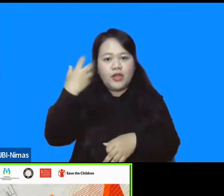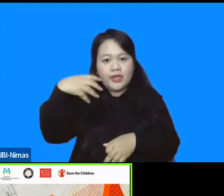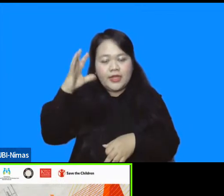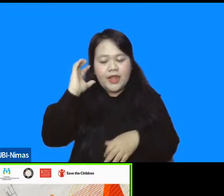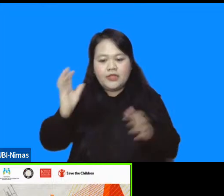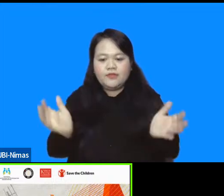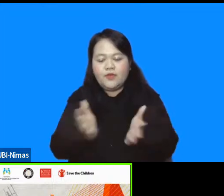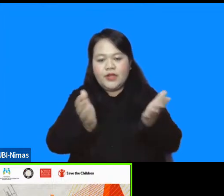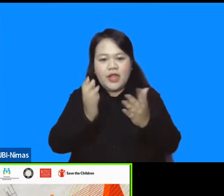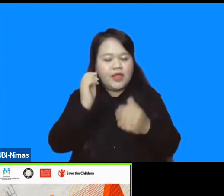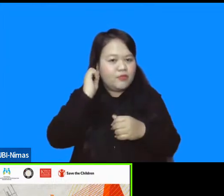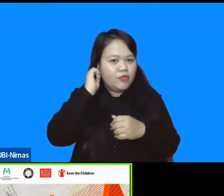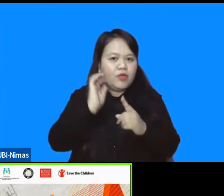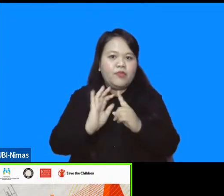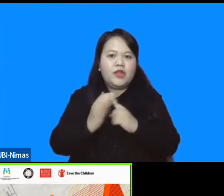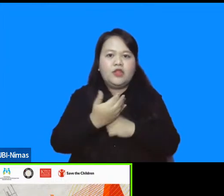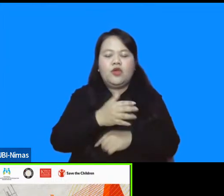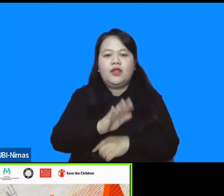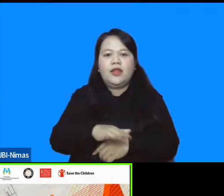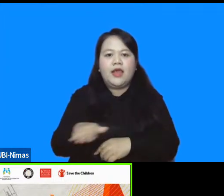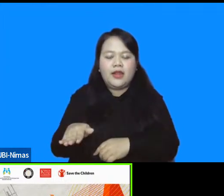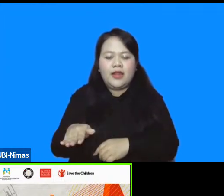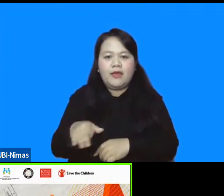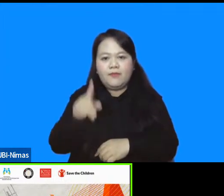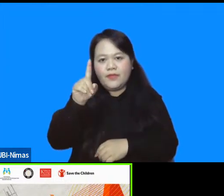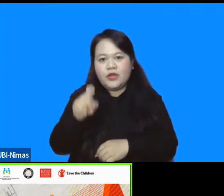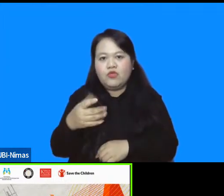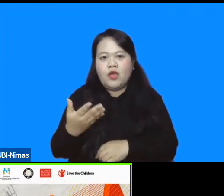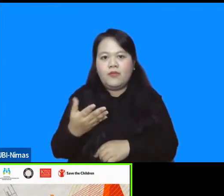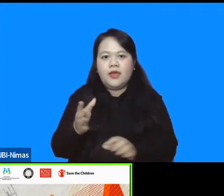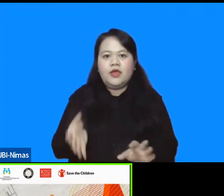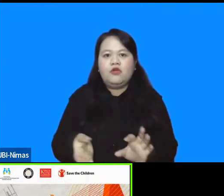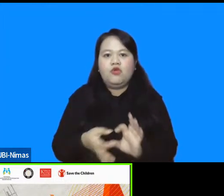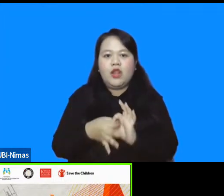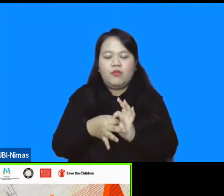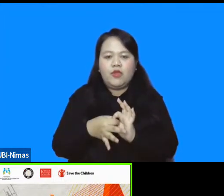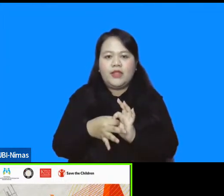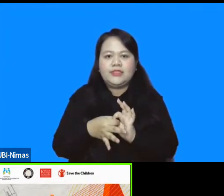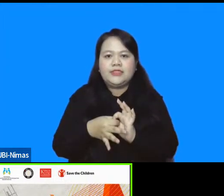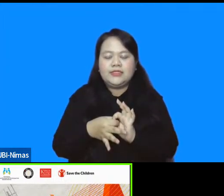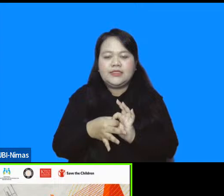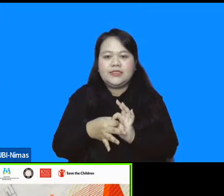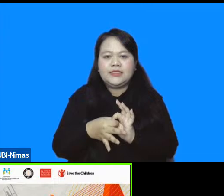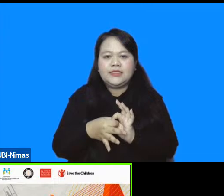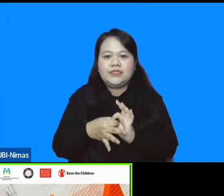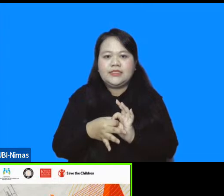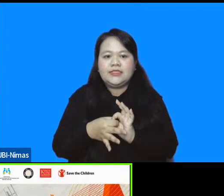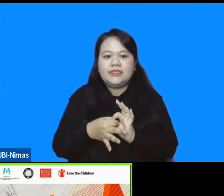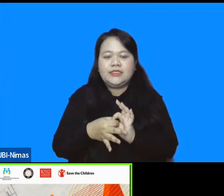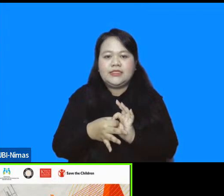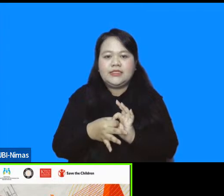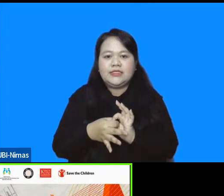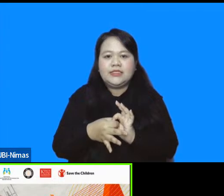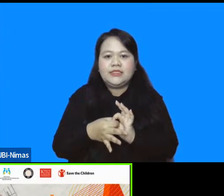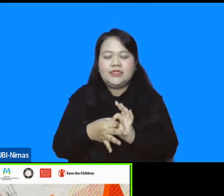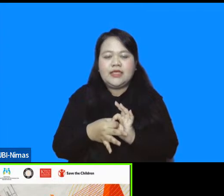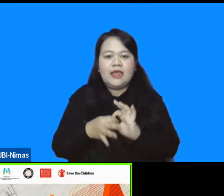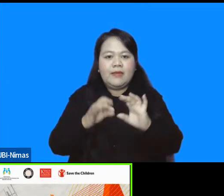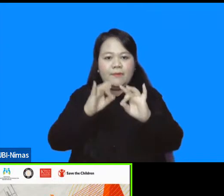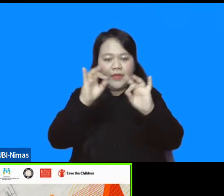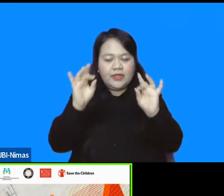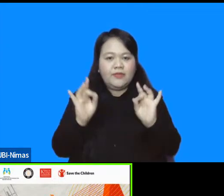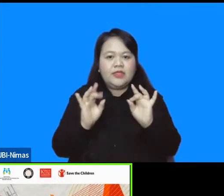Pemberdayaan Perempuan dan Perlindungan Anak. Jadi memang perlu kolaborasi, kemudian apa ya, cross-cutting-nya banyak